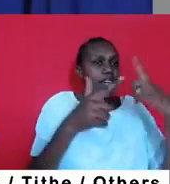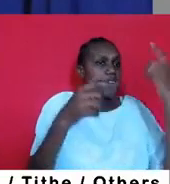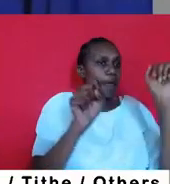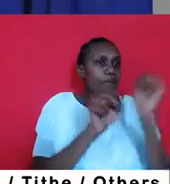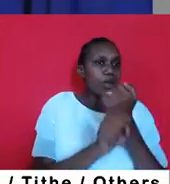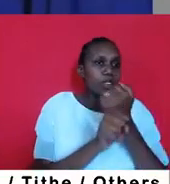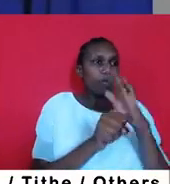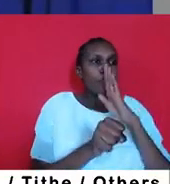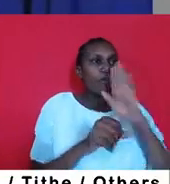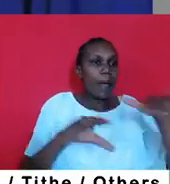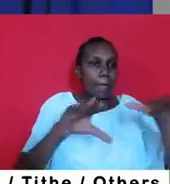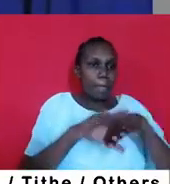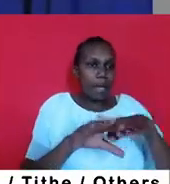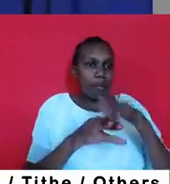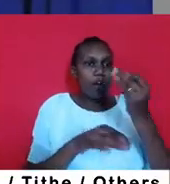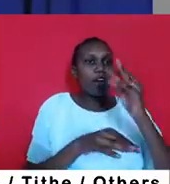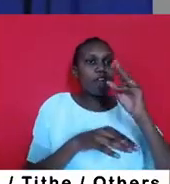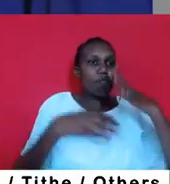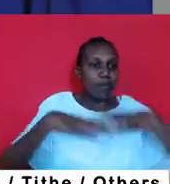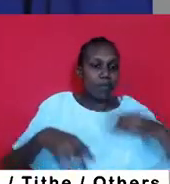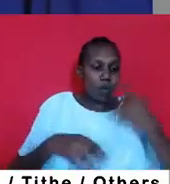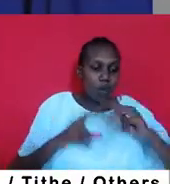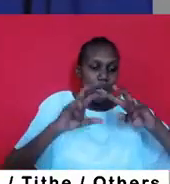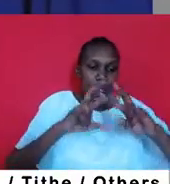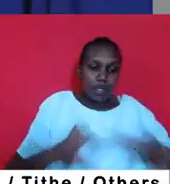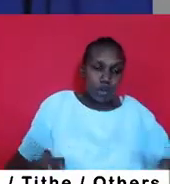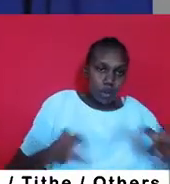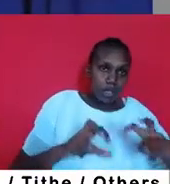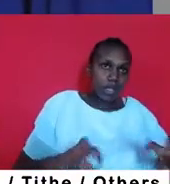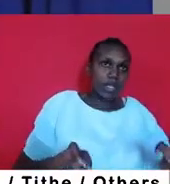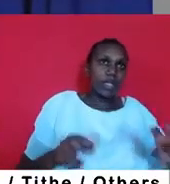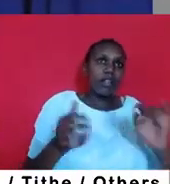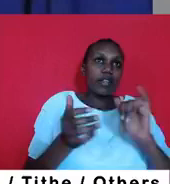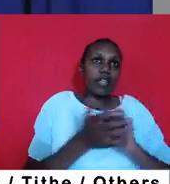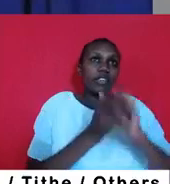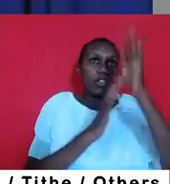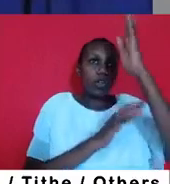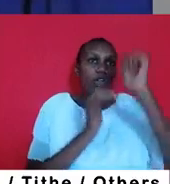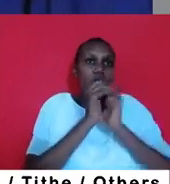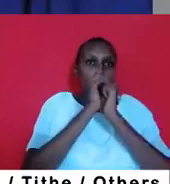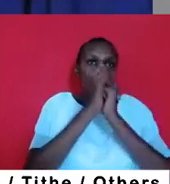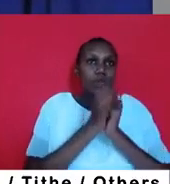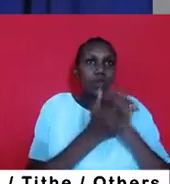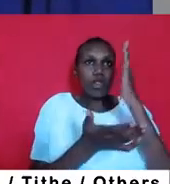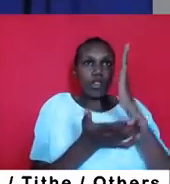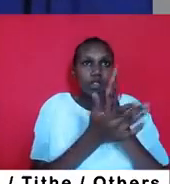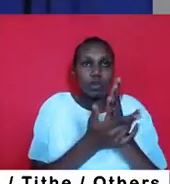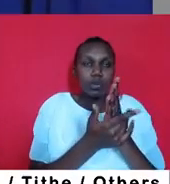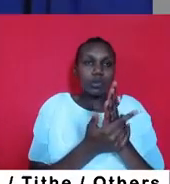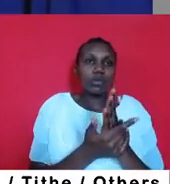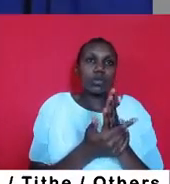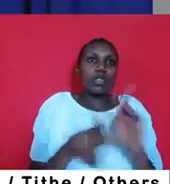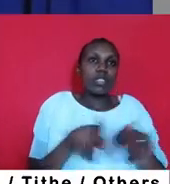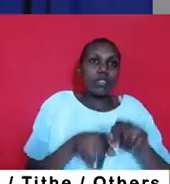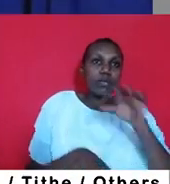hautakuwa mmoja ya wale Mungu anatafuta ambao wanamwabudu kwa kweli na kwa roho.